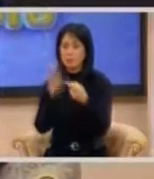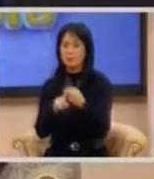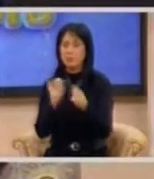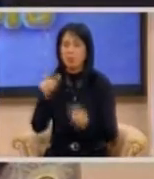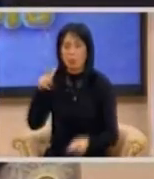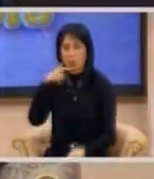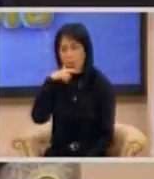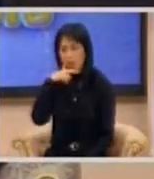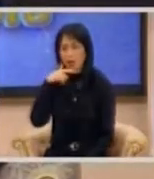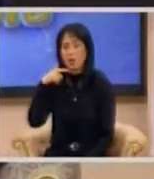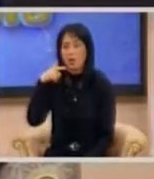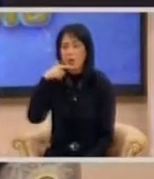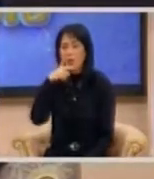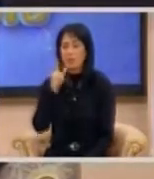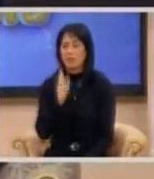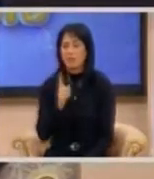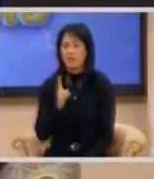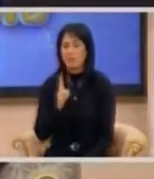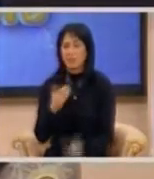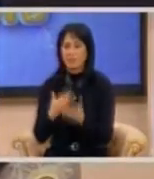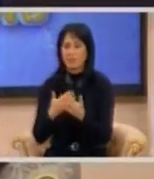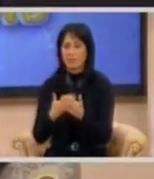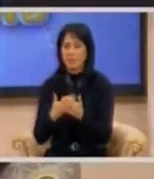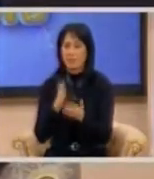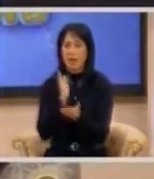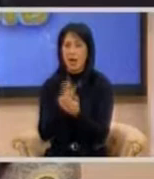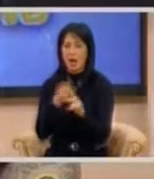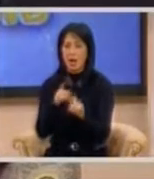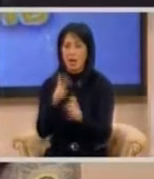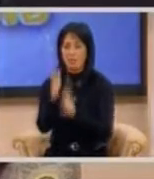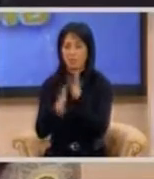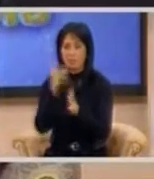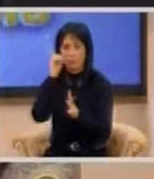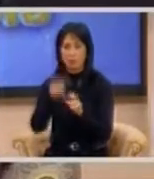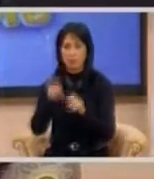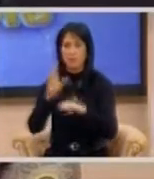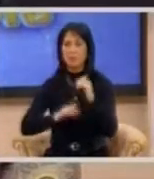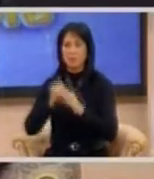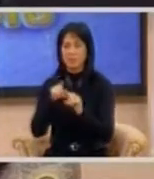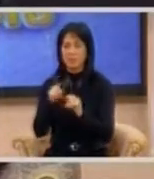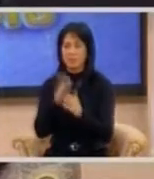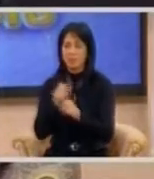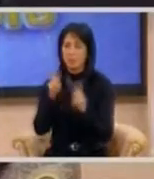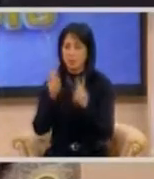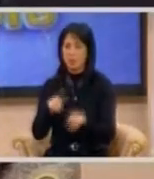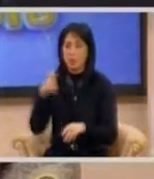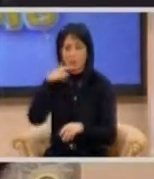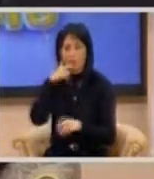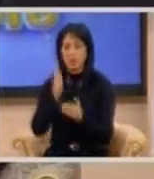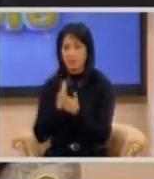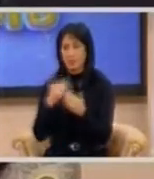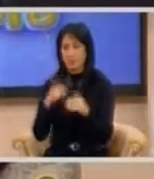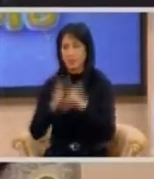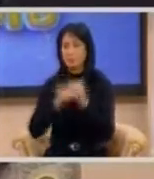ოპერატორი, ვინც ესე რომ ვთქვათ არის აი ენის მცოდნე, სპეციალური ოპერატორები. ოპერატორები არიან,